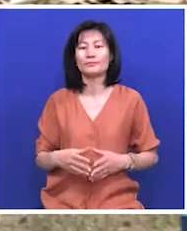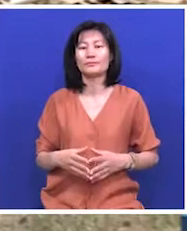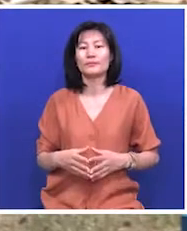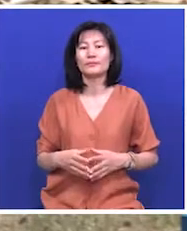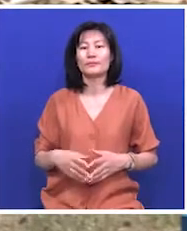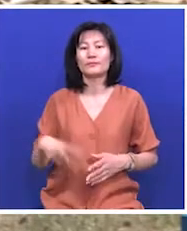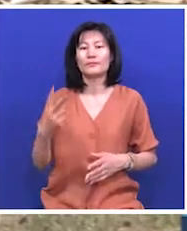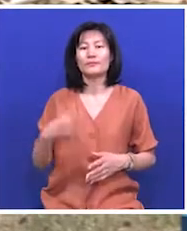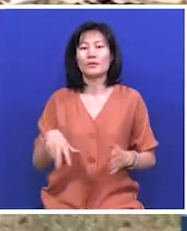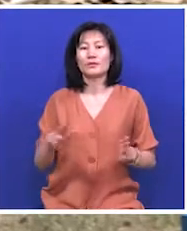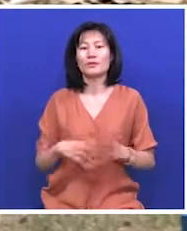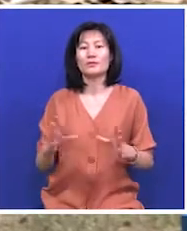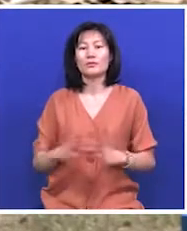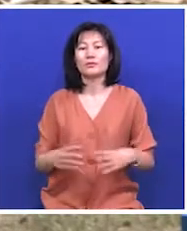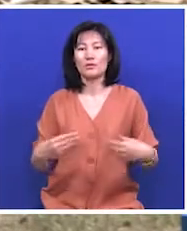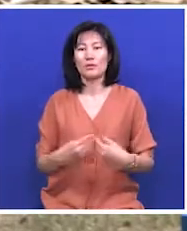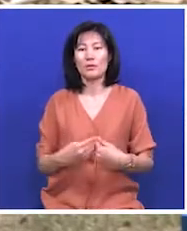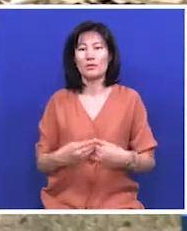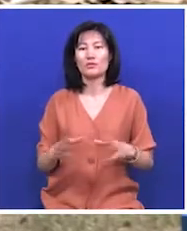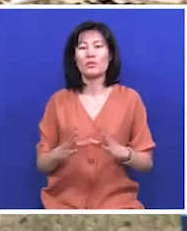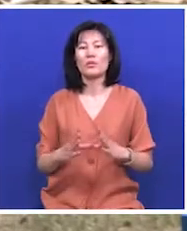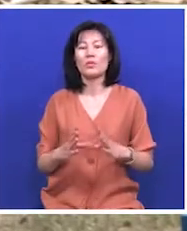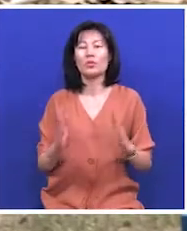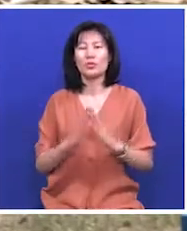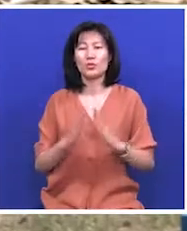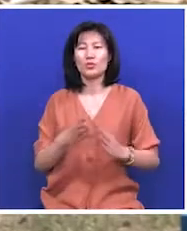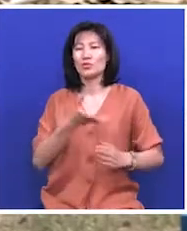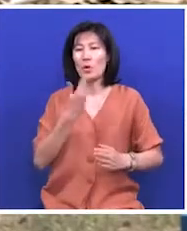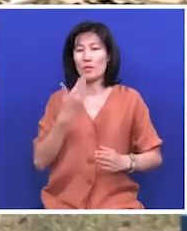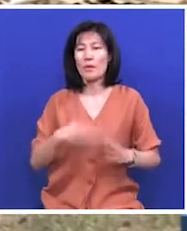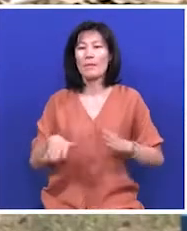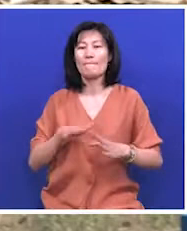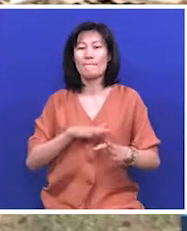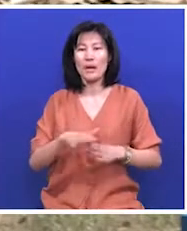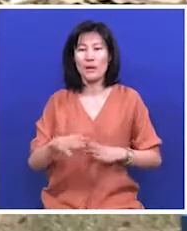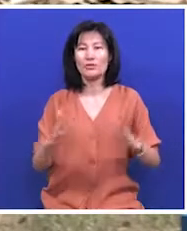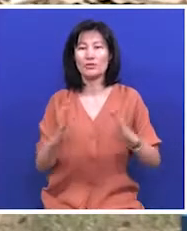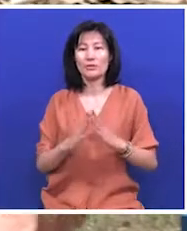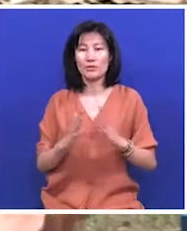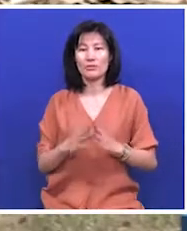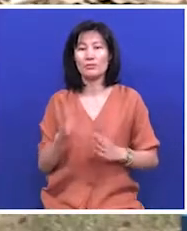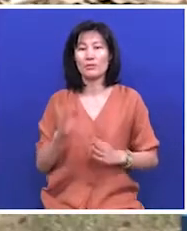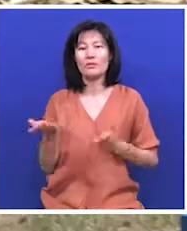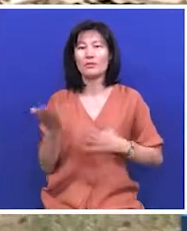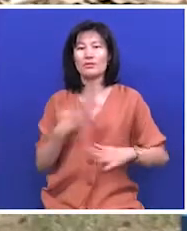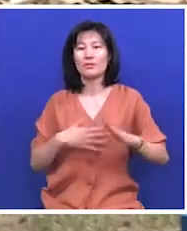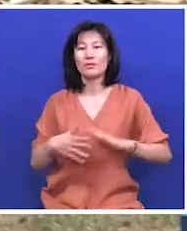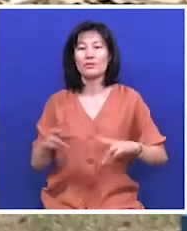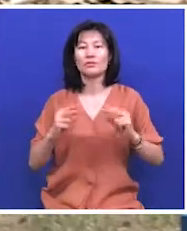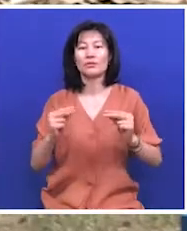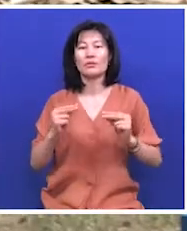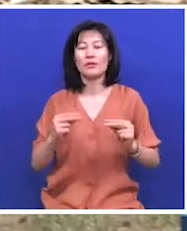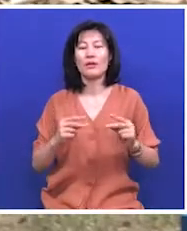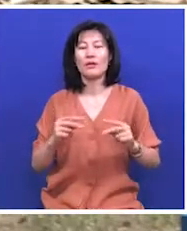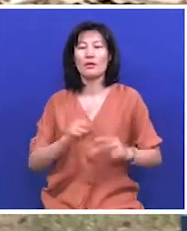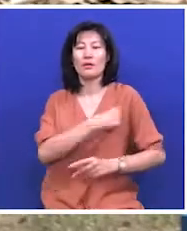Осы 28 отбасы үйсіз жүрген біз, мына осы кісілердің бәріне үй береді деген соң, бәрінің қуанышын бірдей көріп тұрмын,